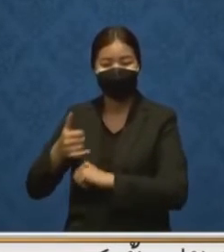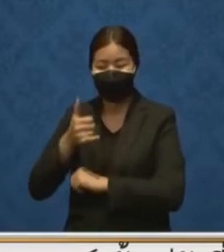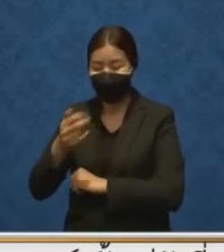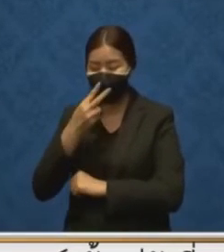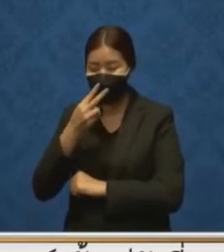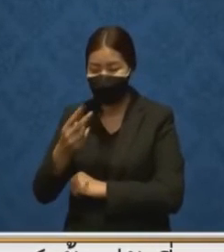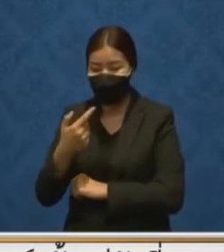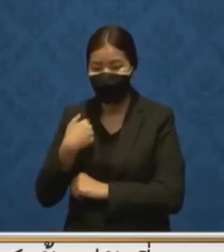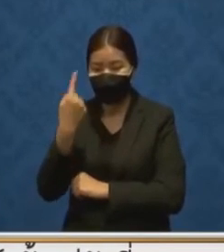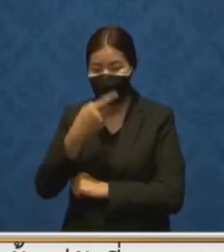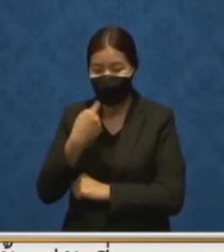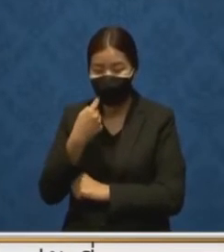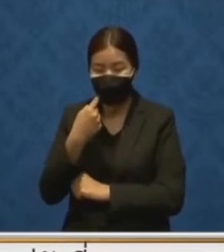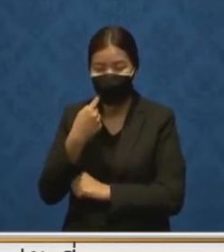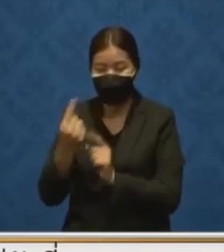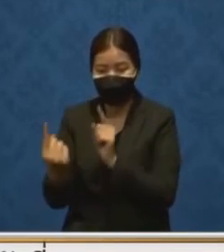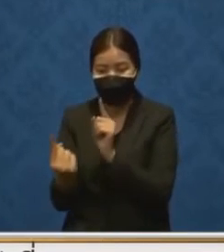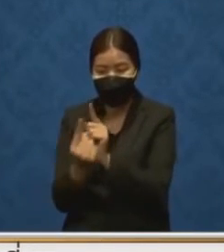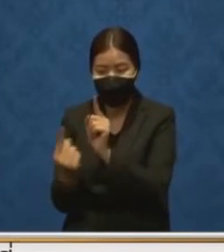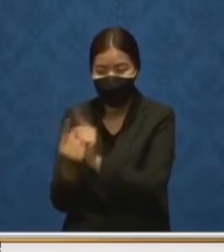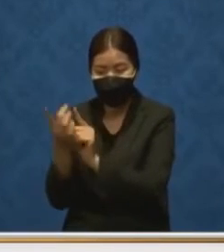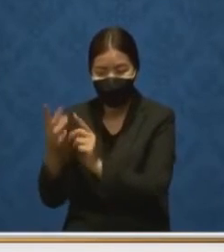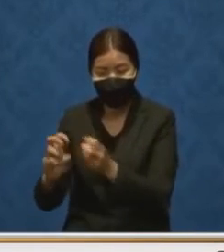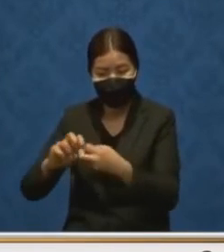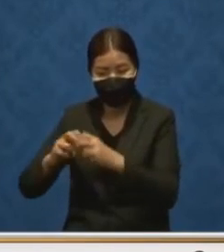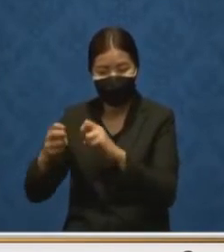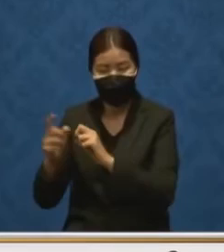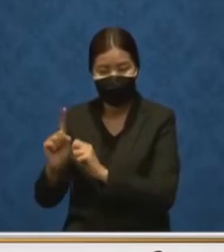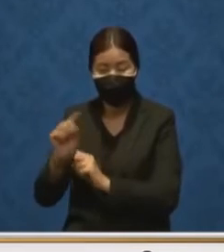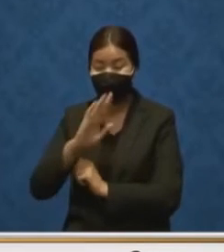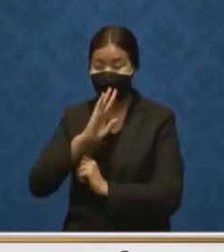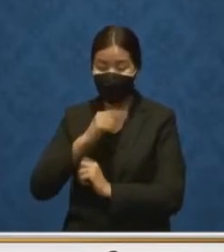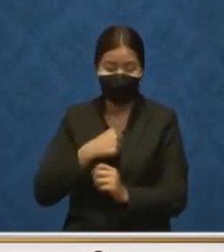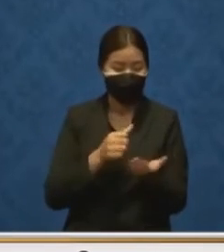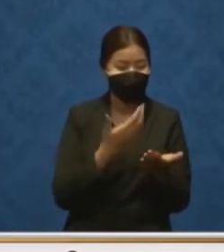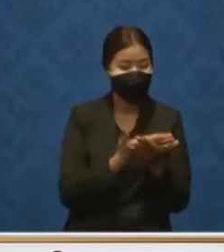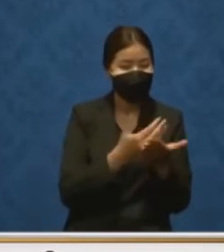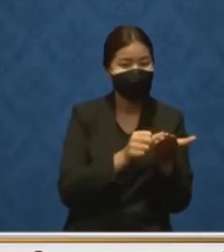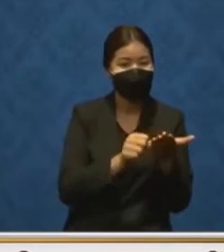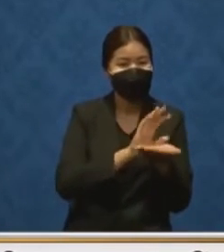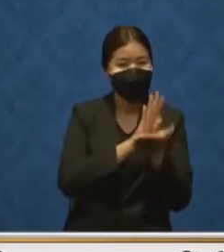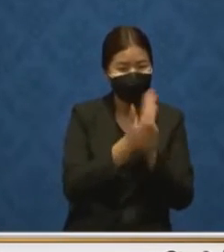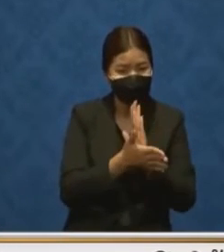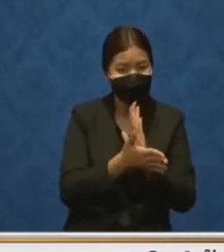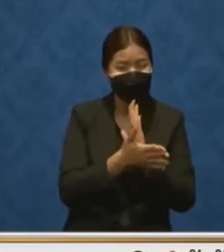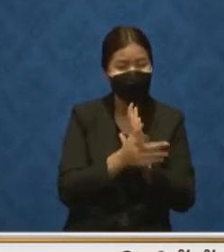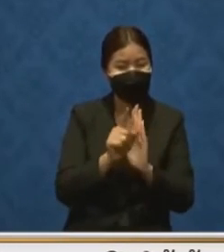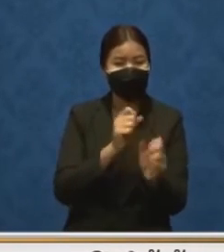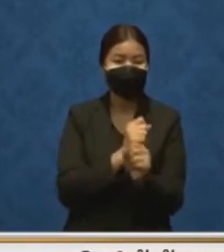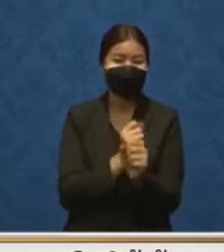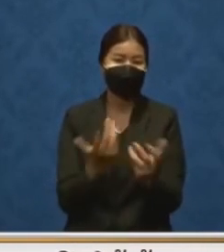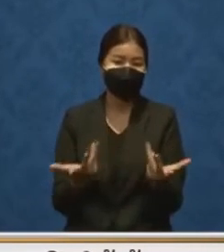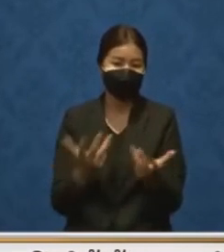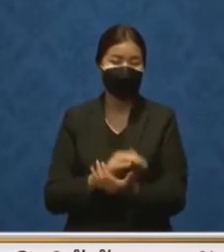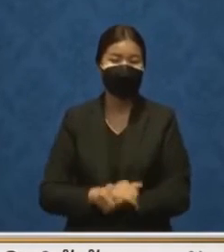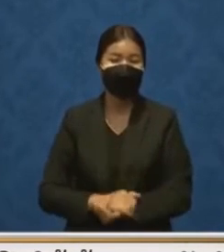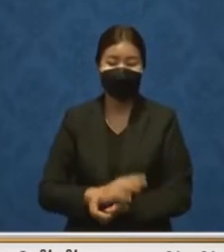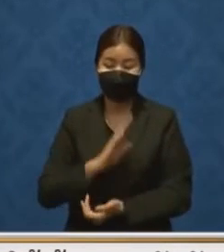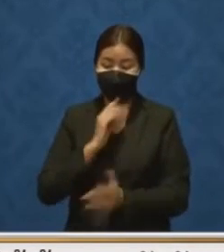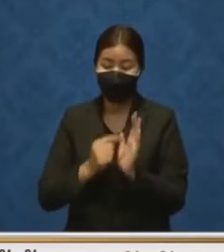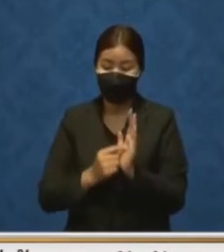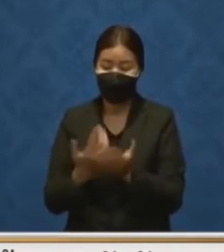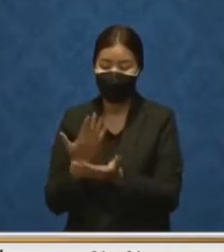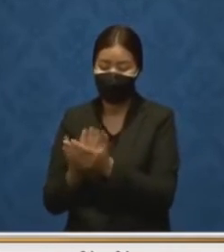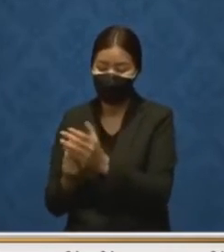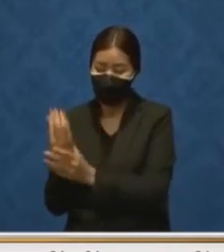ูรายตัว รายกวรณีไม่ใช่ถ้าจะให้ปรับปคา อานุญาตหมด วาเป็นต้นทุนเท่า